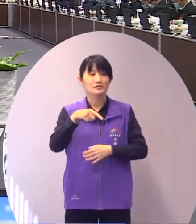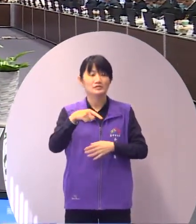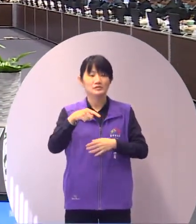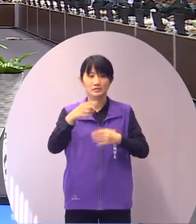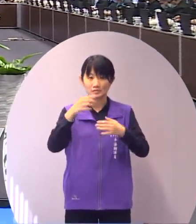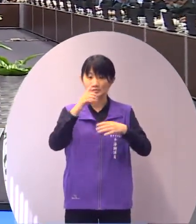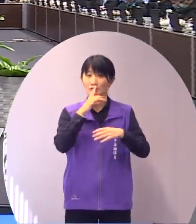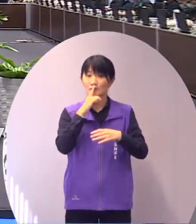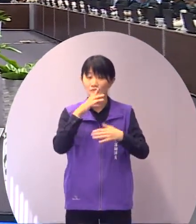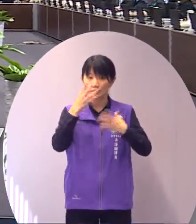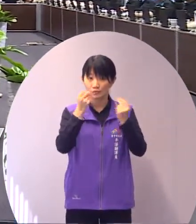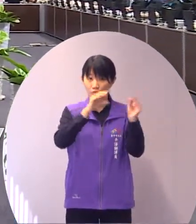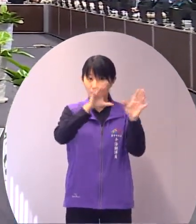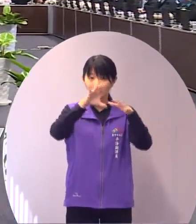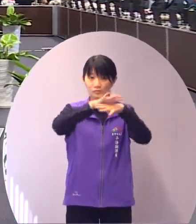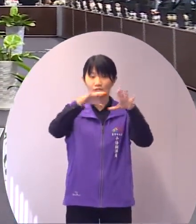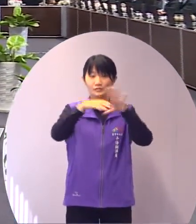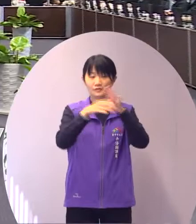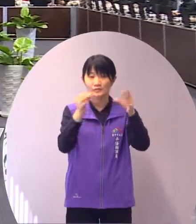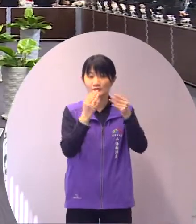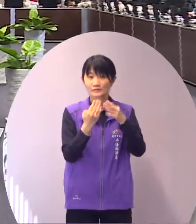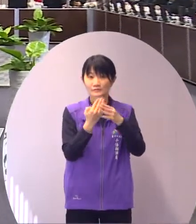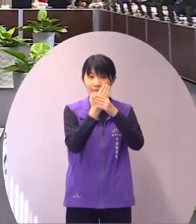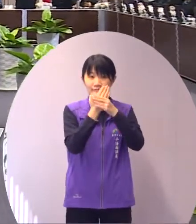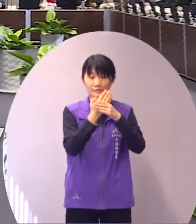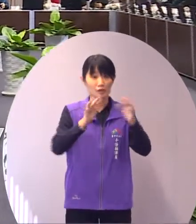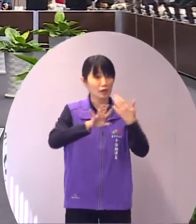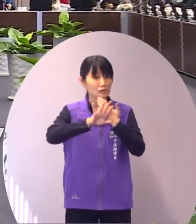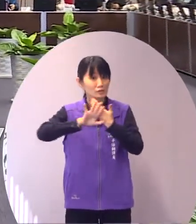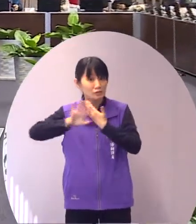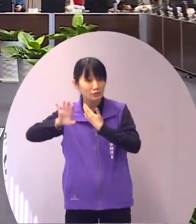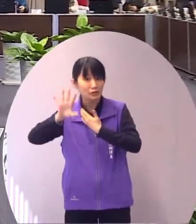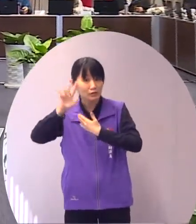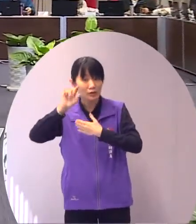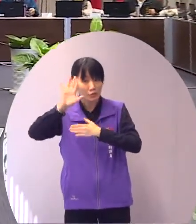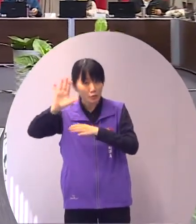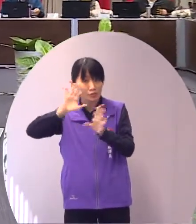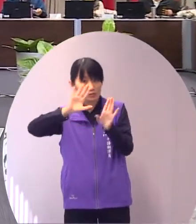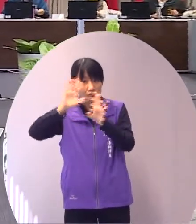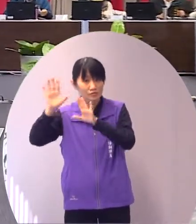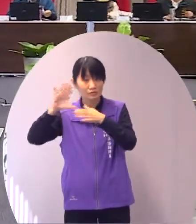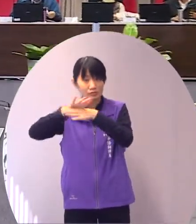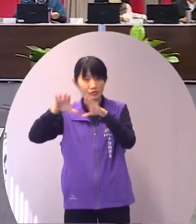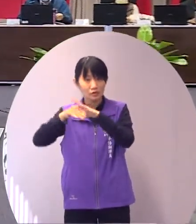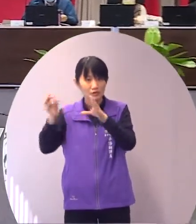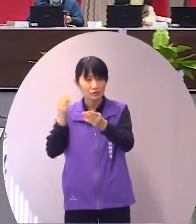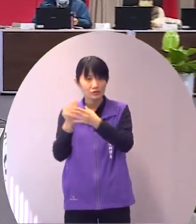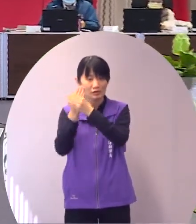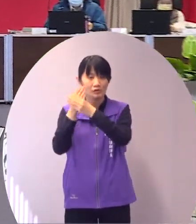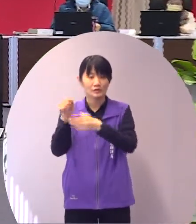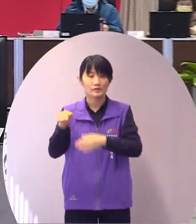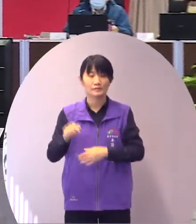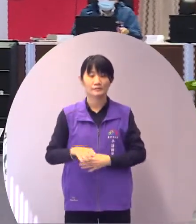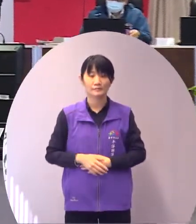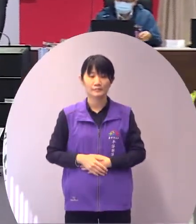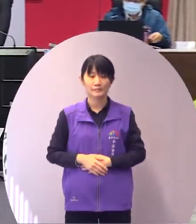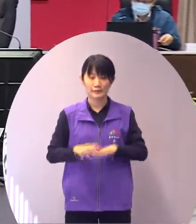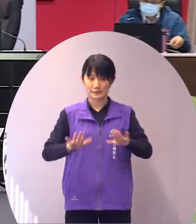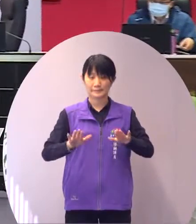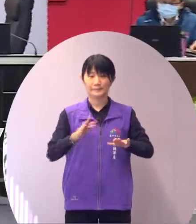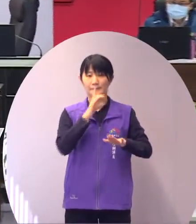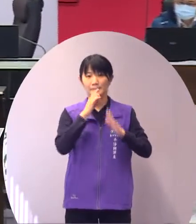化资产，那其实在文化资产还有有形的文化资产。那我们台东市事实上，台东市政府对